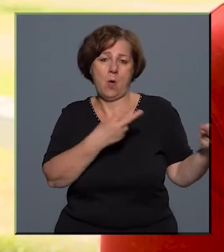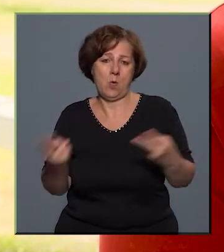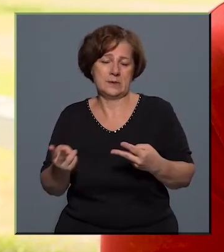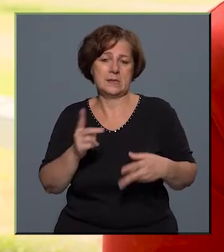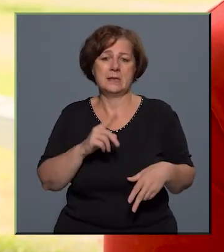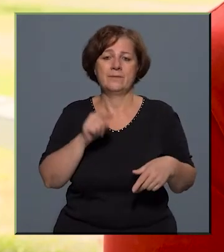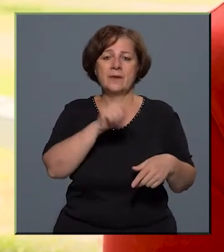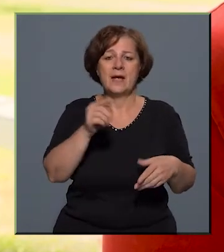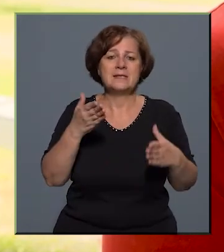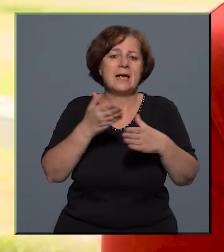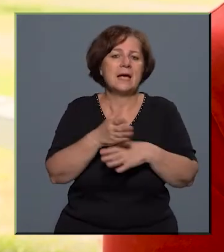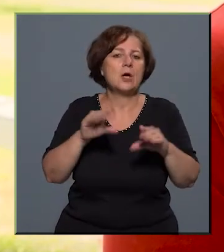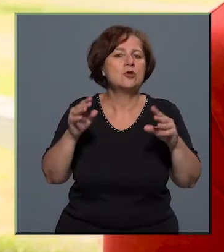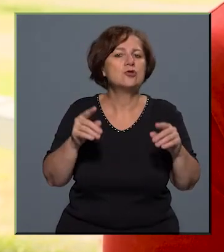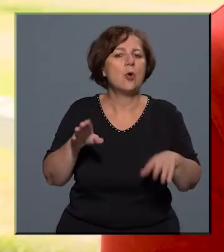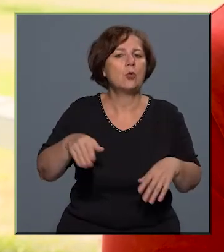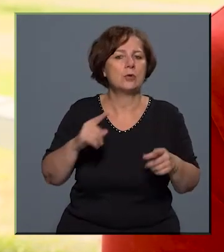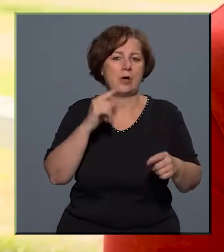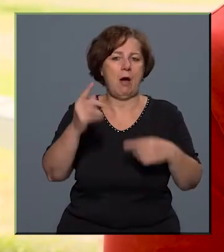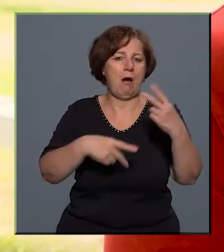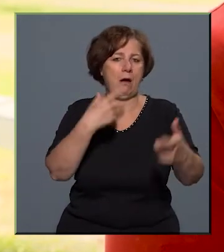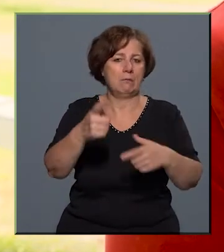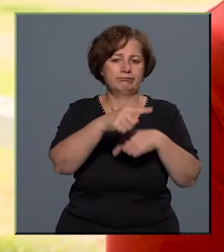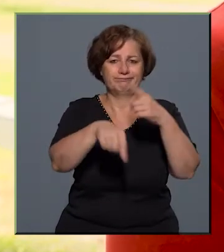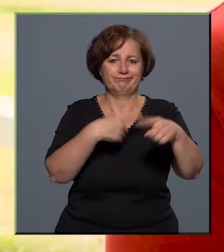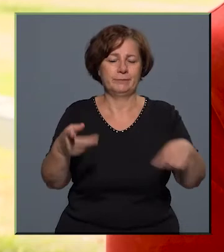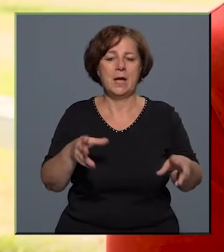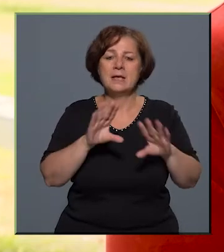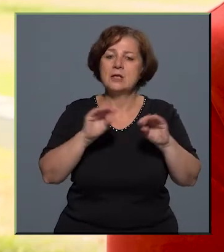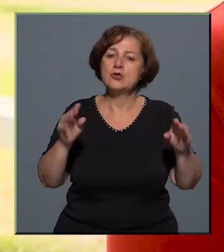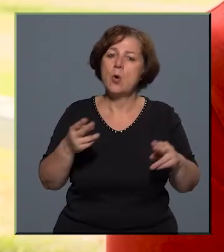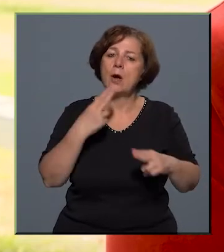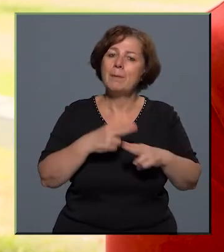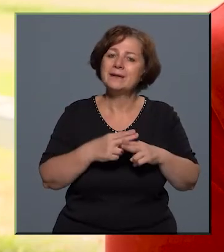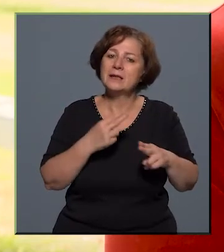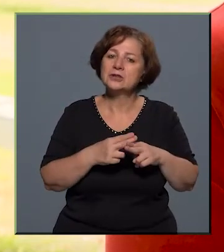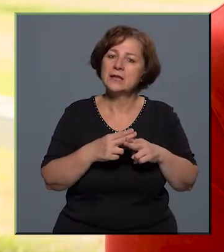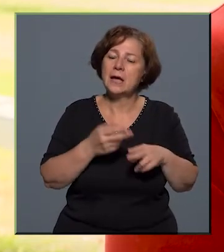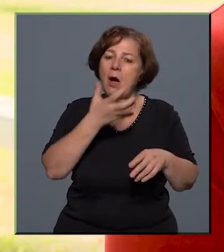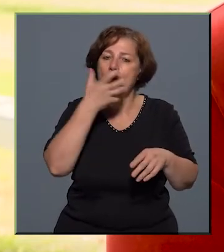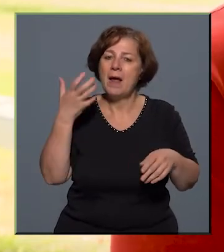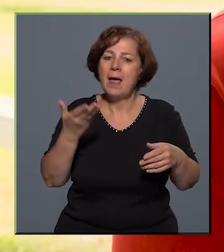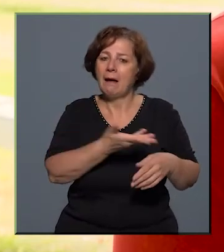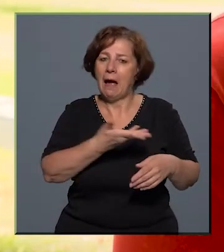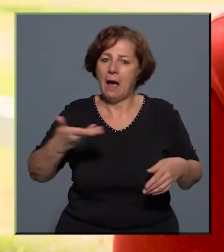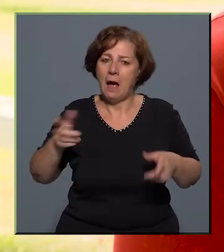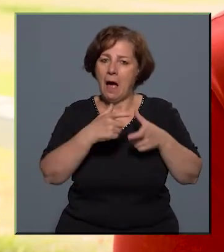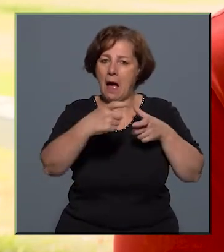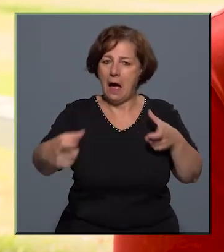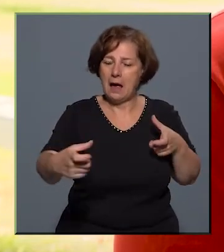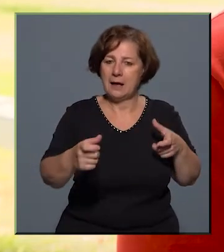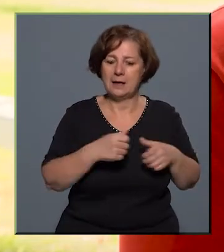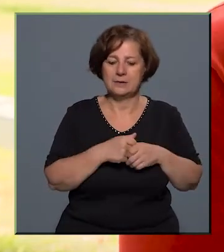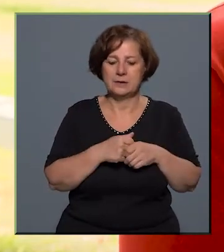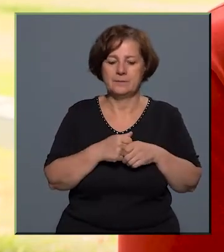kellett hozni, ezen keresztül, mivel sok kutya fordul meg, ezért sok betegségnek is lehet a meleg ágya.